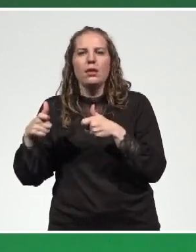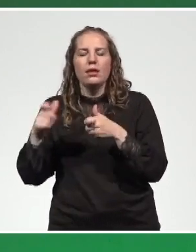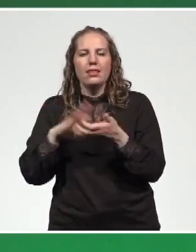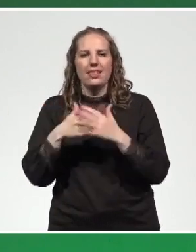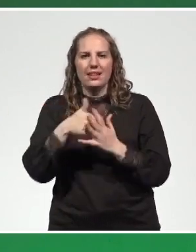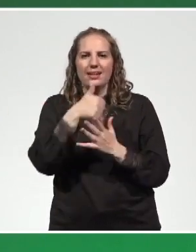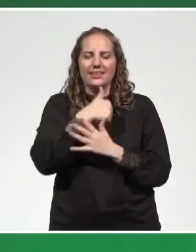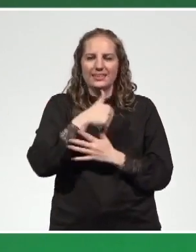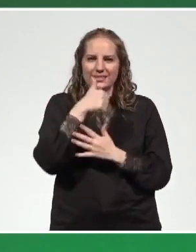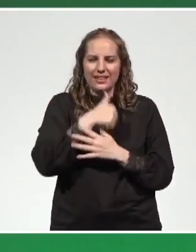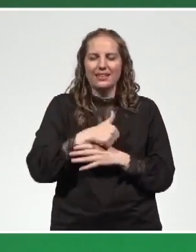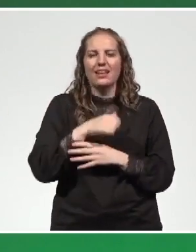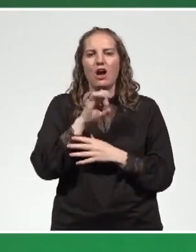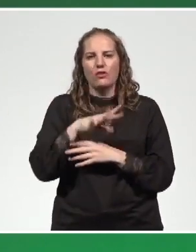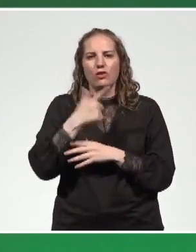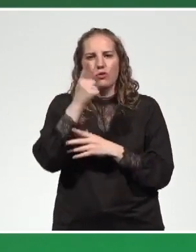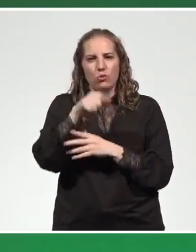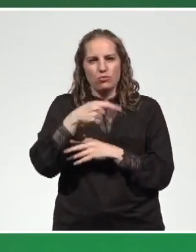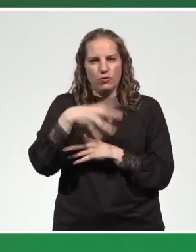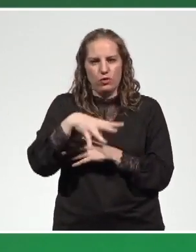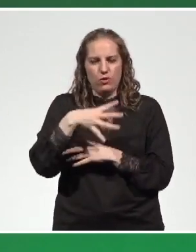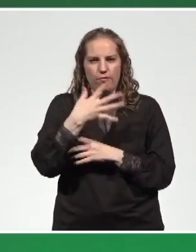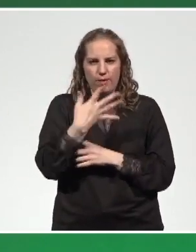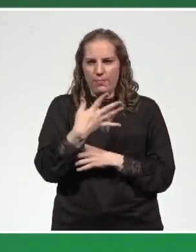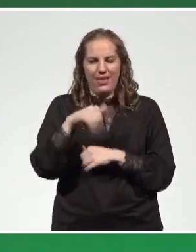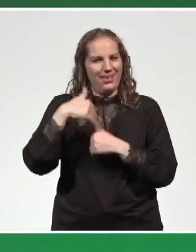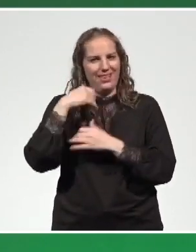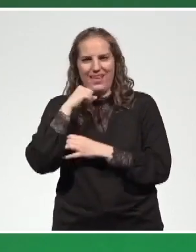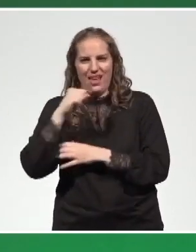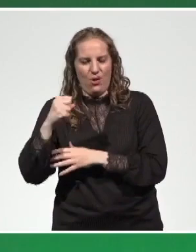jarðefnaeldsneyti árið 2045.